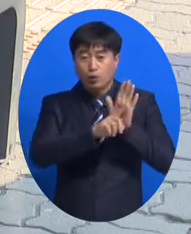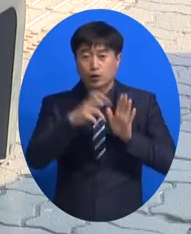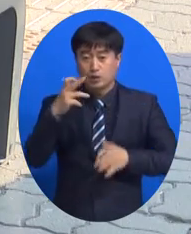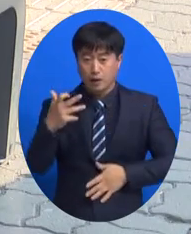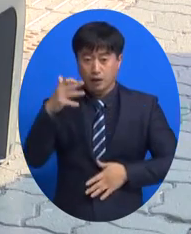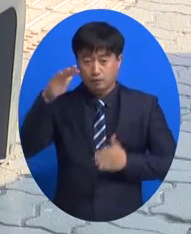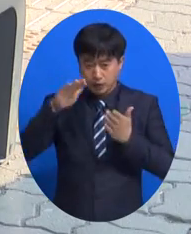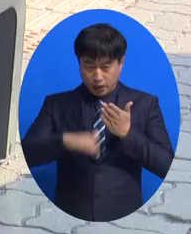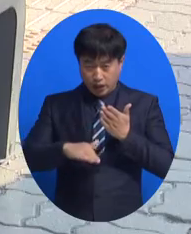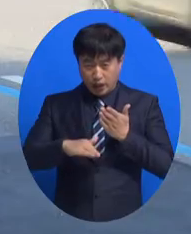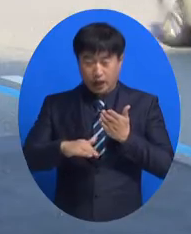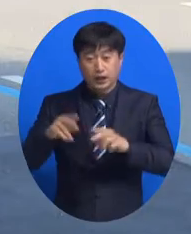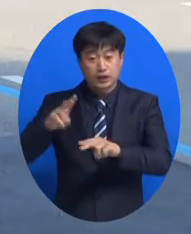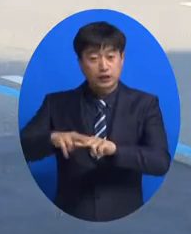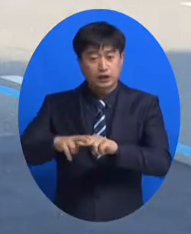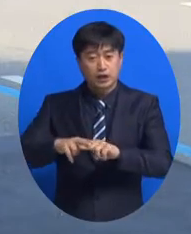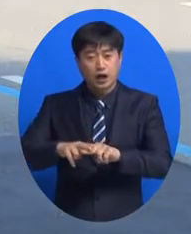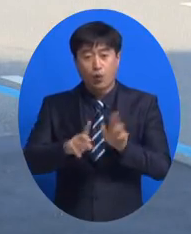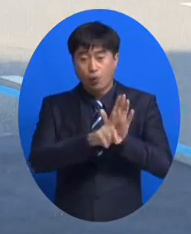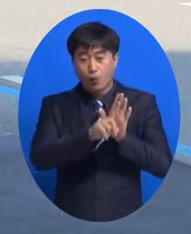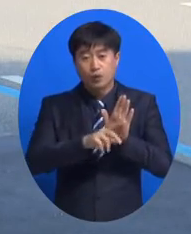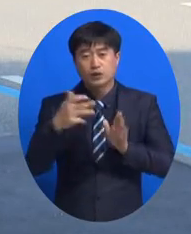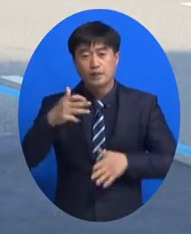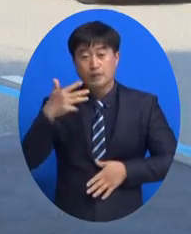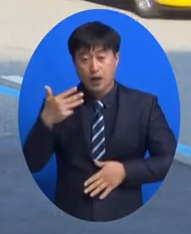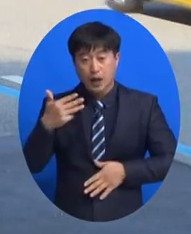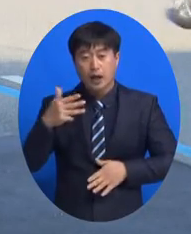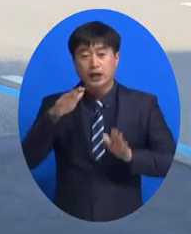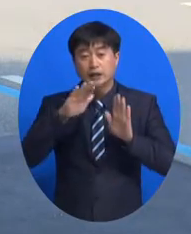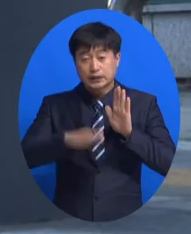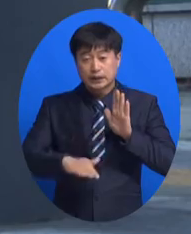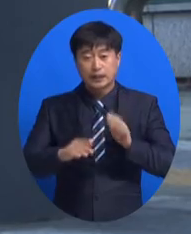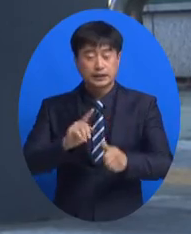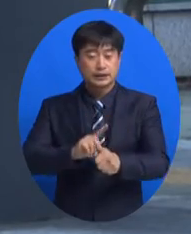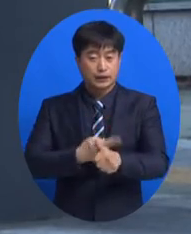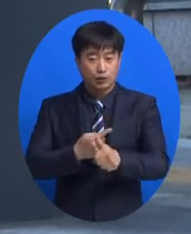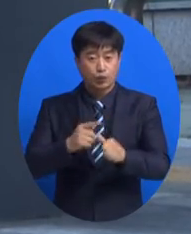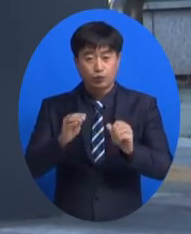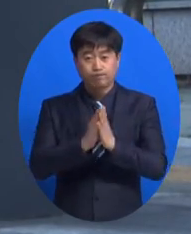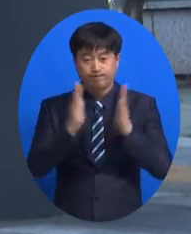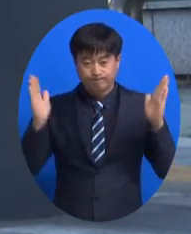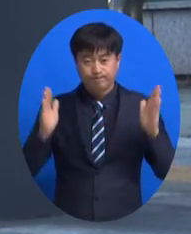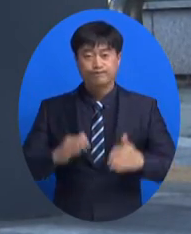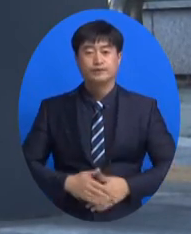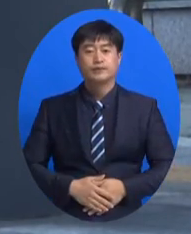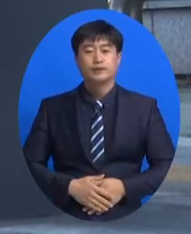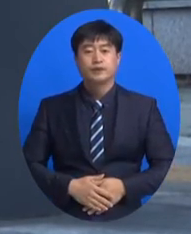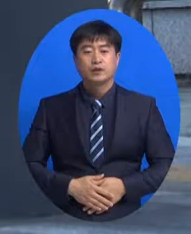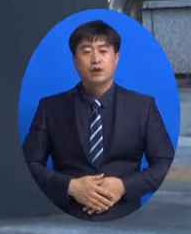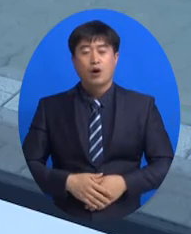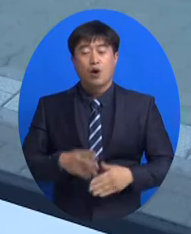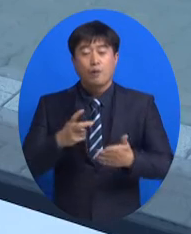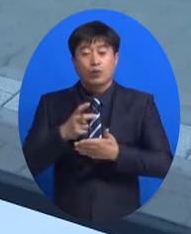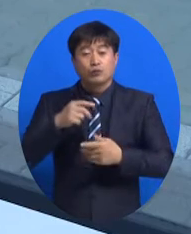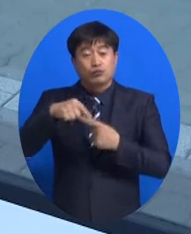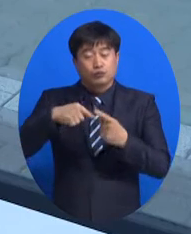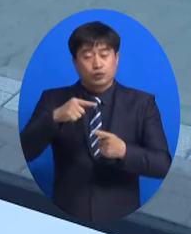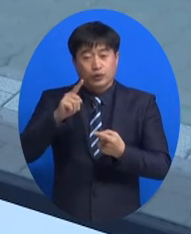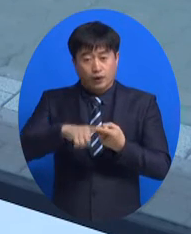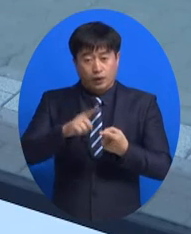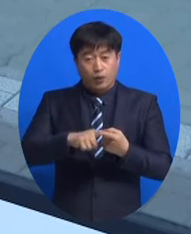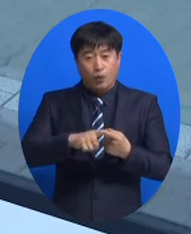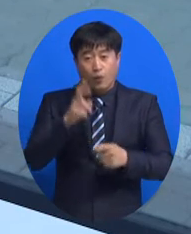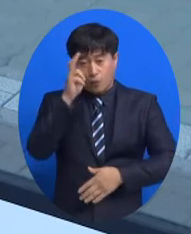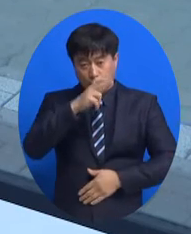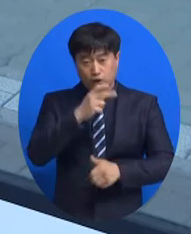기온이 18도 밑으로 떨어지거나 의자 자체 온도가 38도 이하가 되면 자동으로 켜지는 시스템입니다. 버스 운행